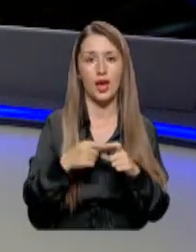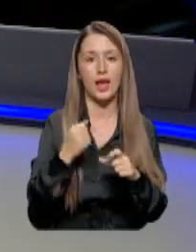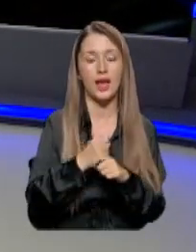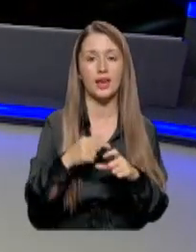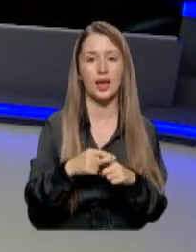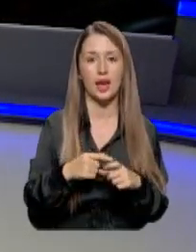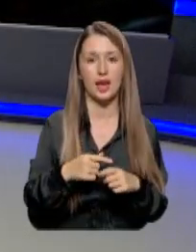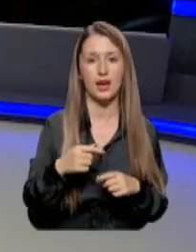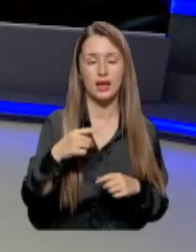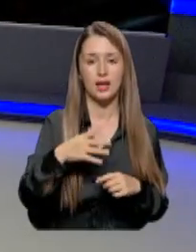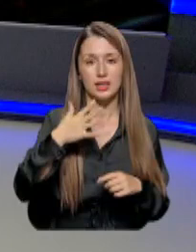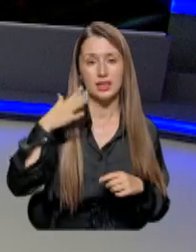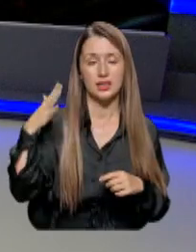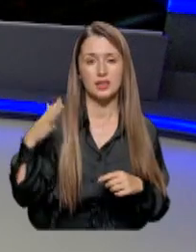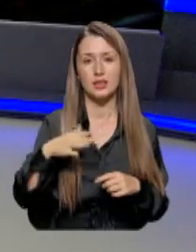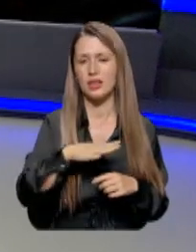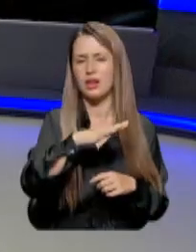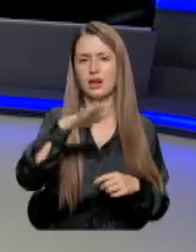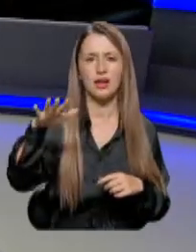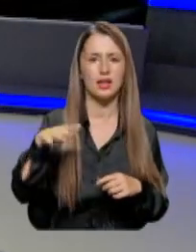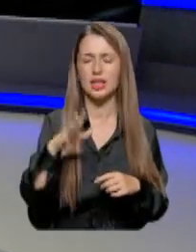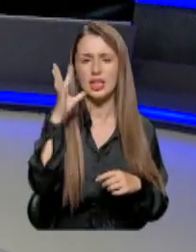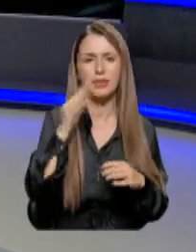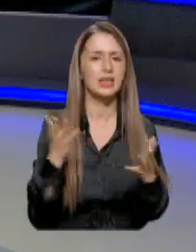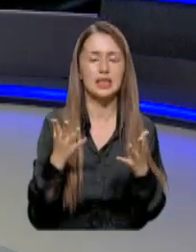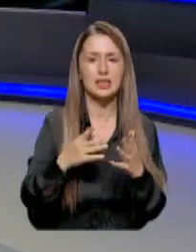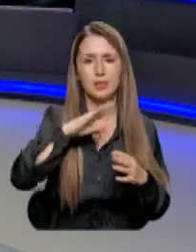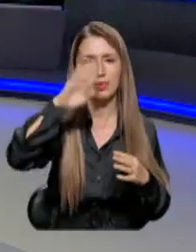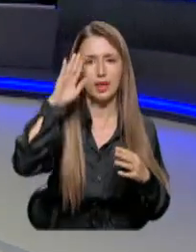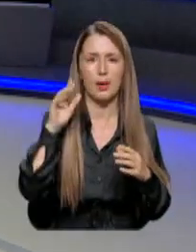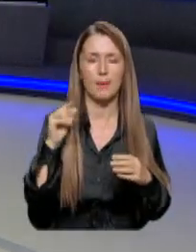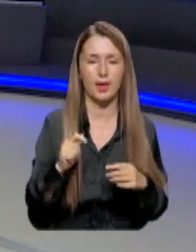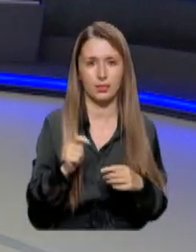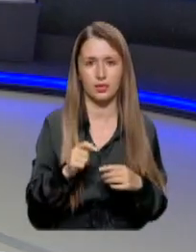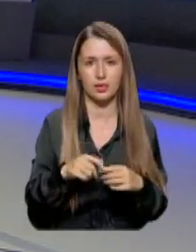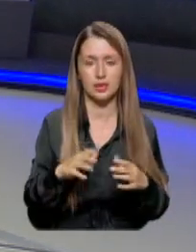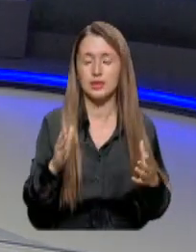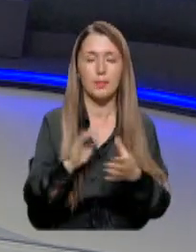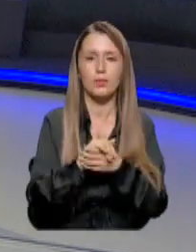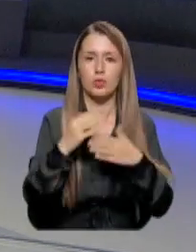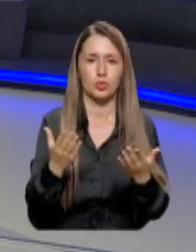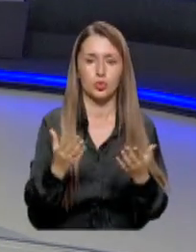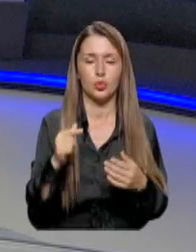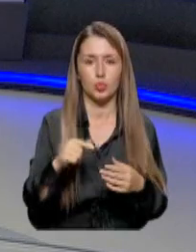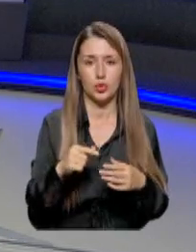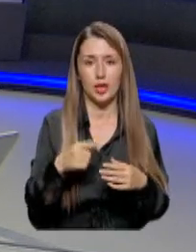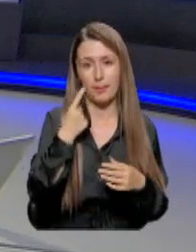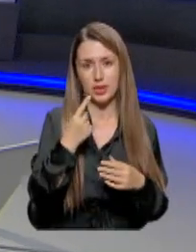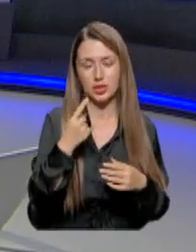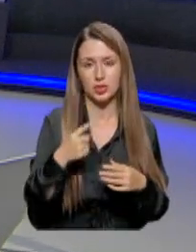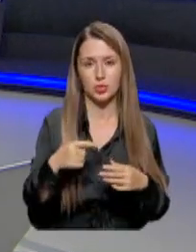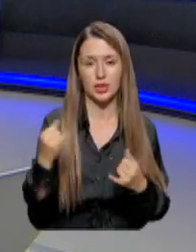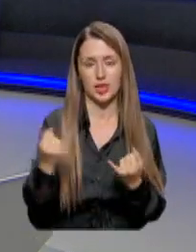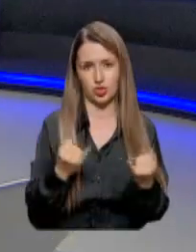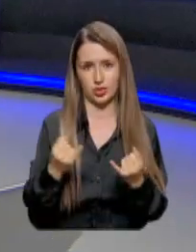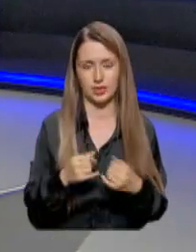Akdeniz'de, Anadolu'nun diğer köşelerinde kim nasıl bayrama girdi? Nasıl bayram kutluyor? Biraz onları irdeleyeceğiz, onları